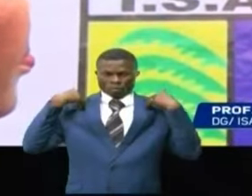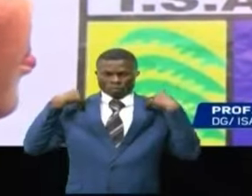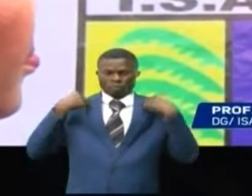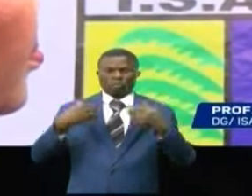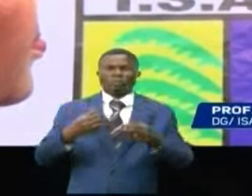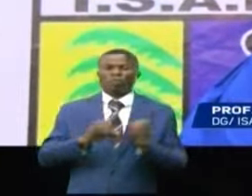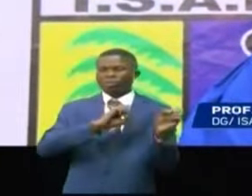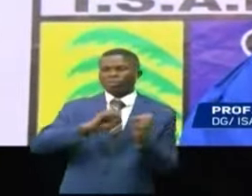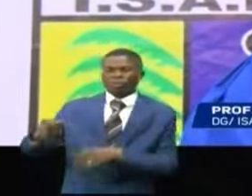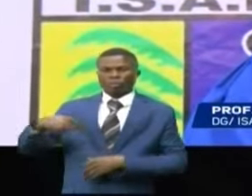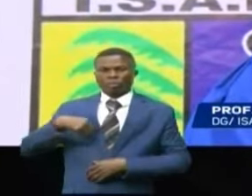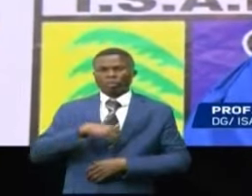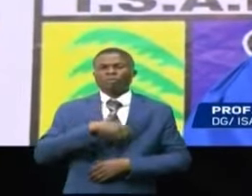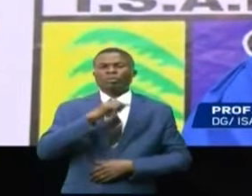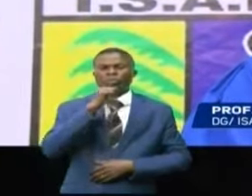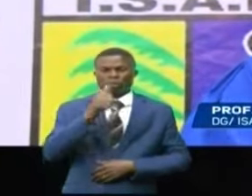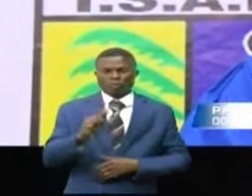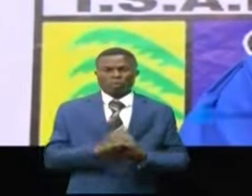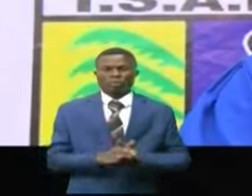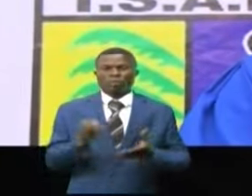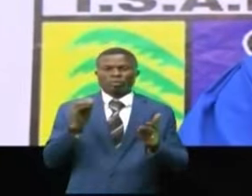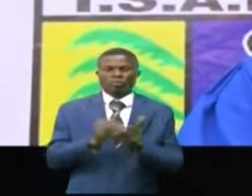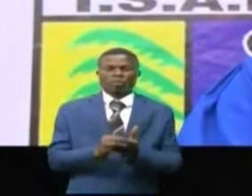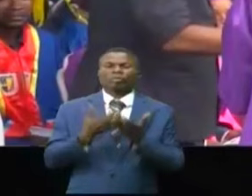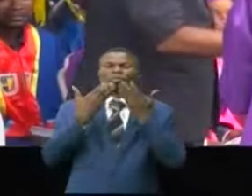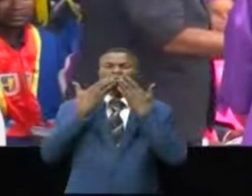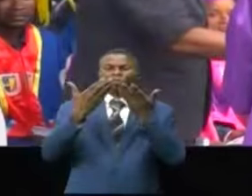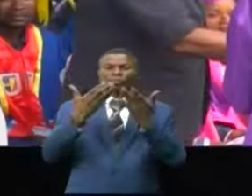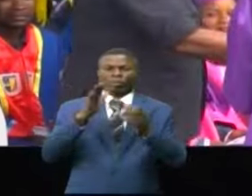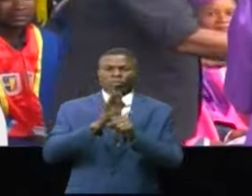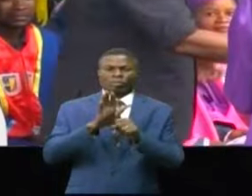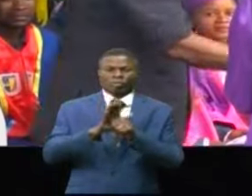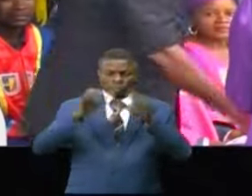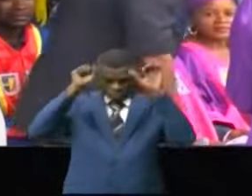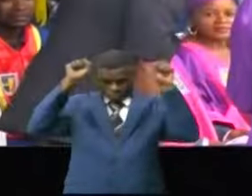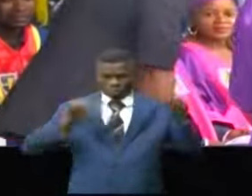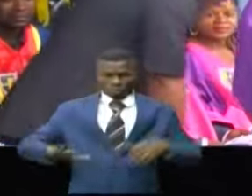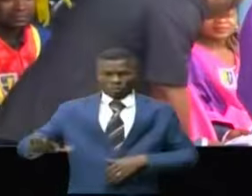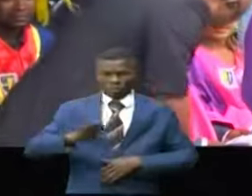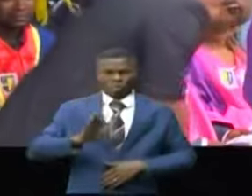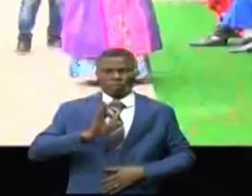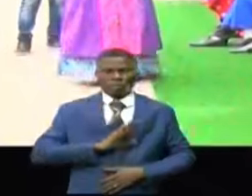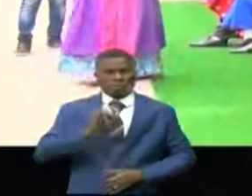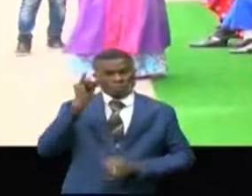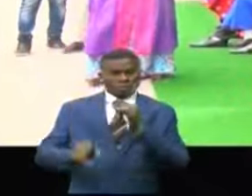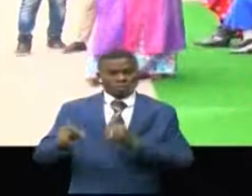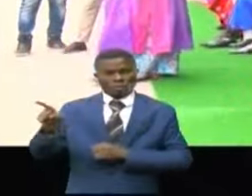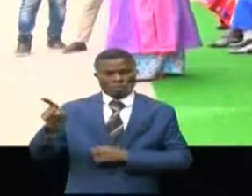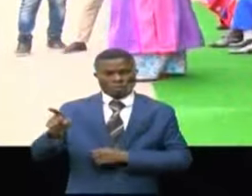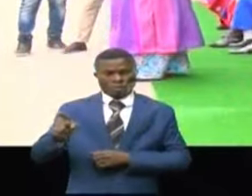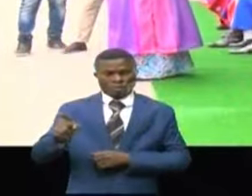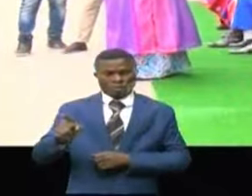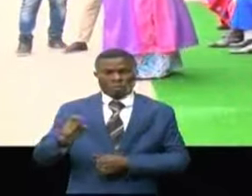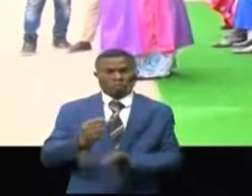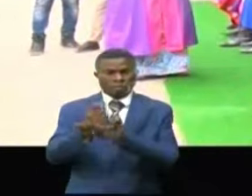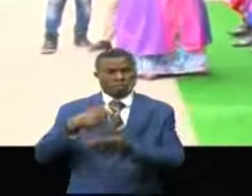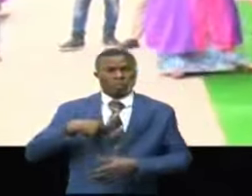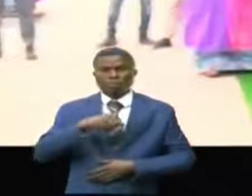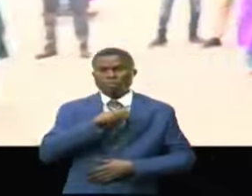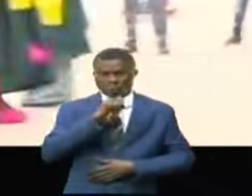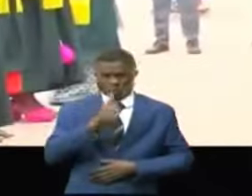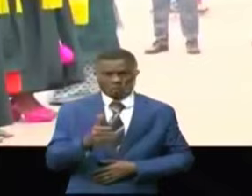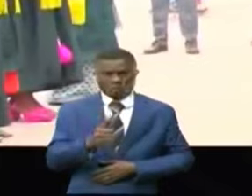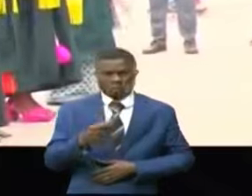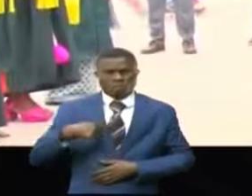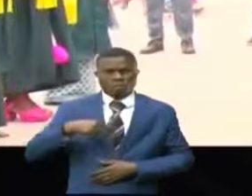pas abandonnés. Et ensuite, remercier le président de la République parce que s'il n'y avait pas de paix, nous ne